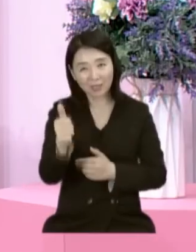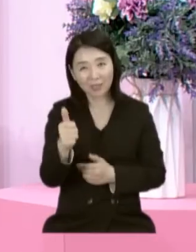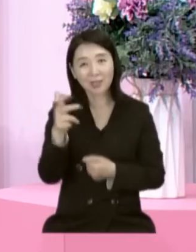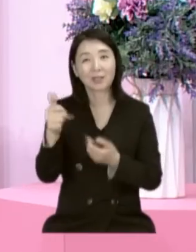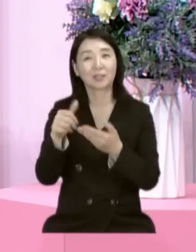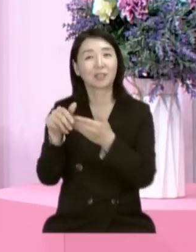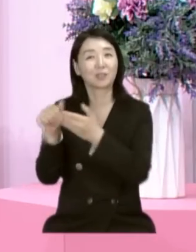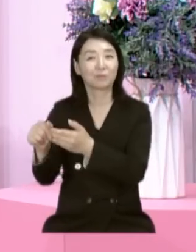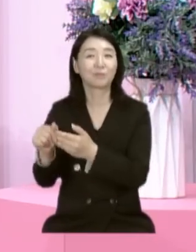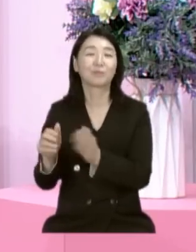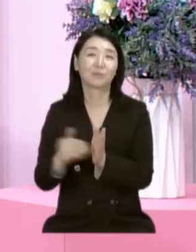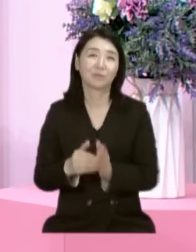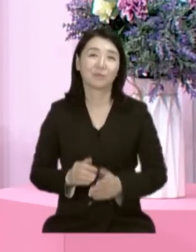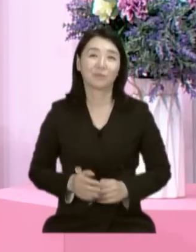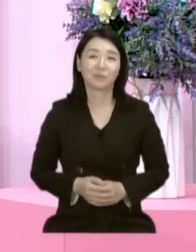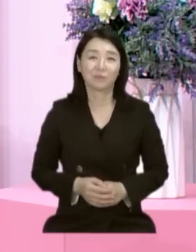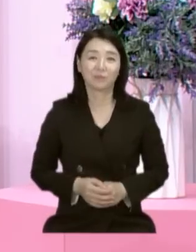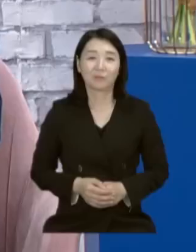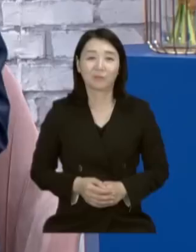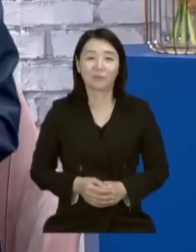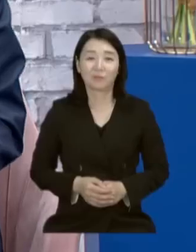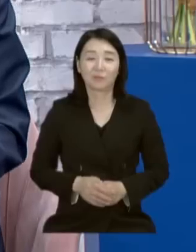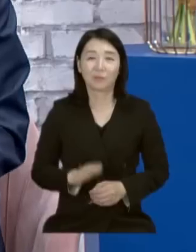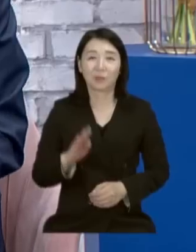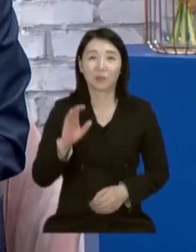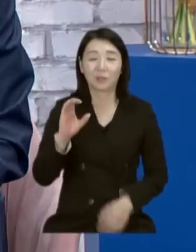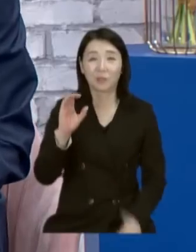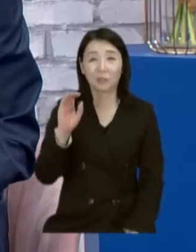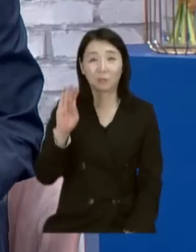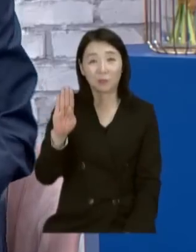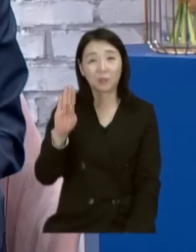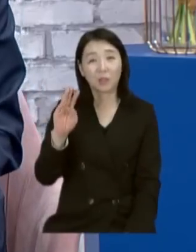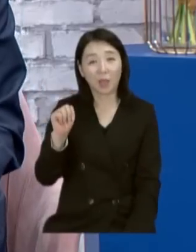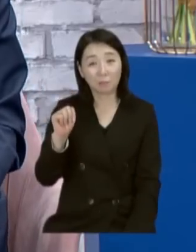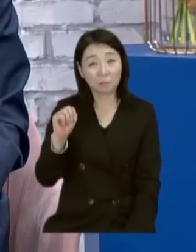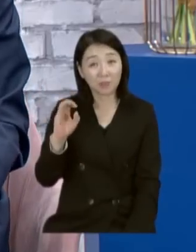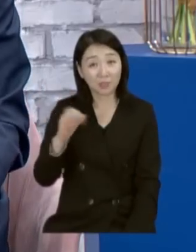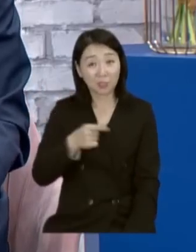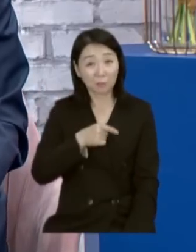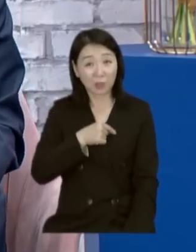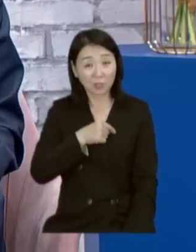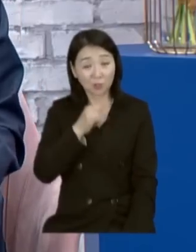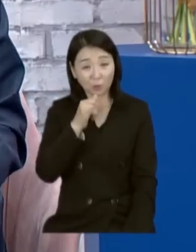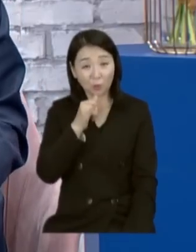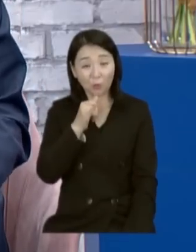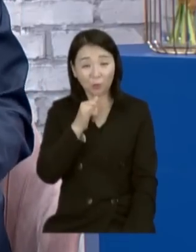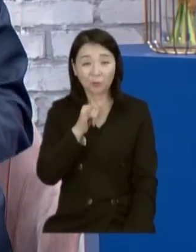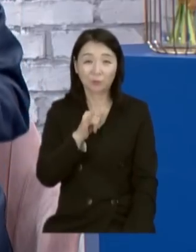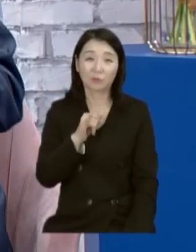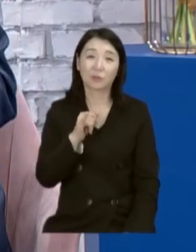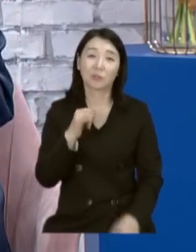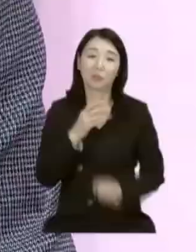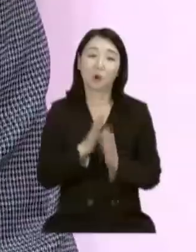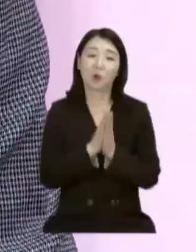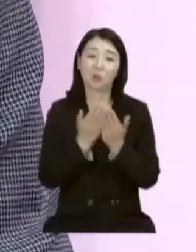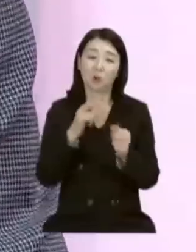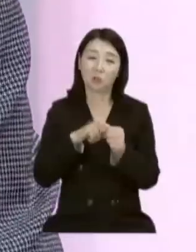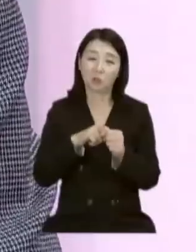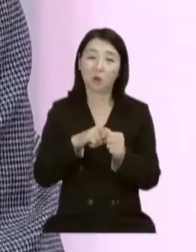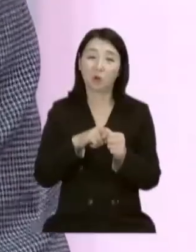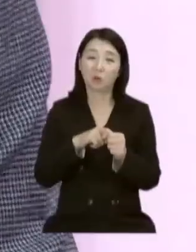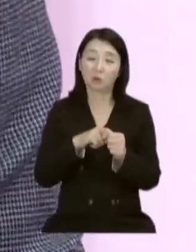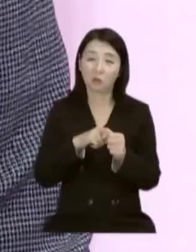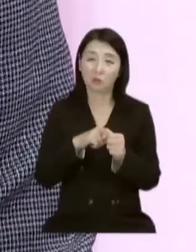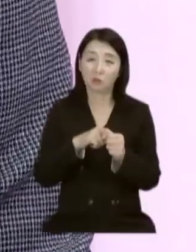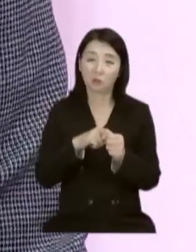이렇게 불러주셨습니다. 그 CBMC 지금 배지 달고 계시잖아요. 네, 네. CBMC라는 게 이제 그 성경적 경영을